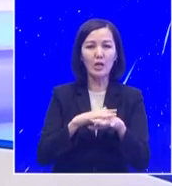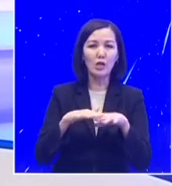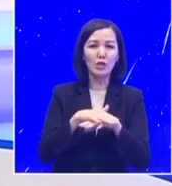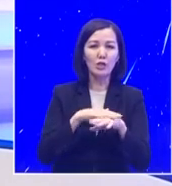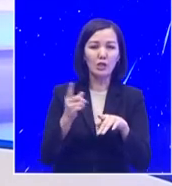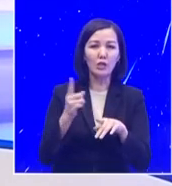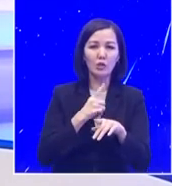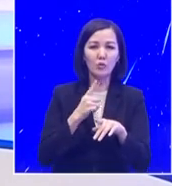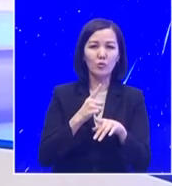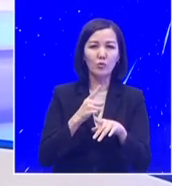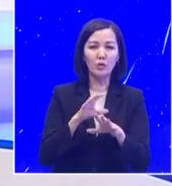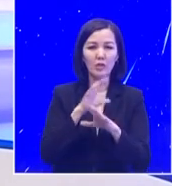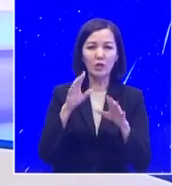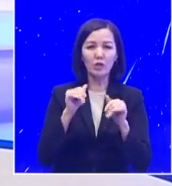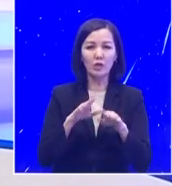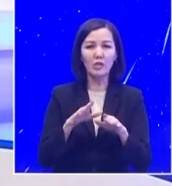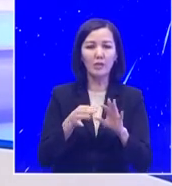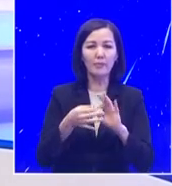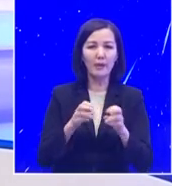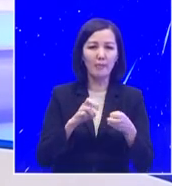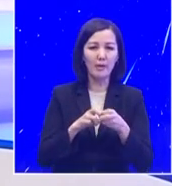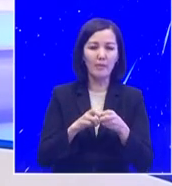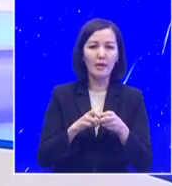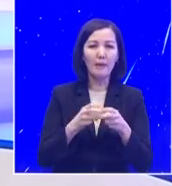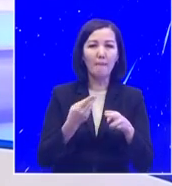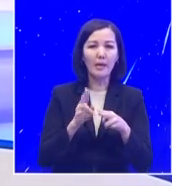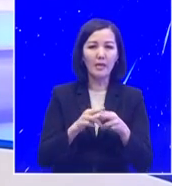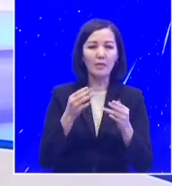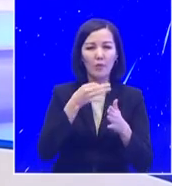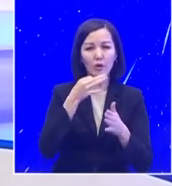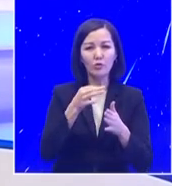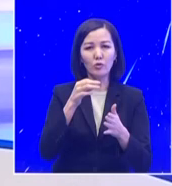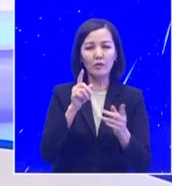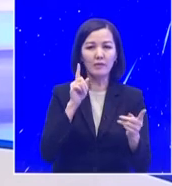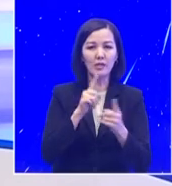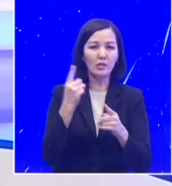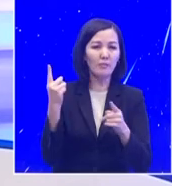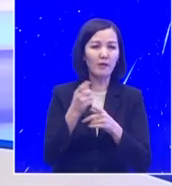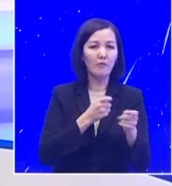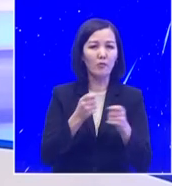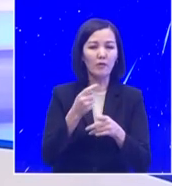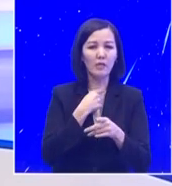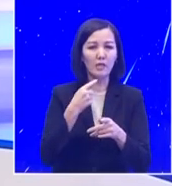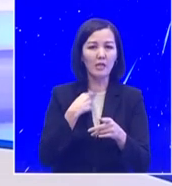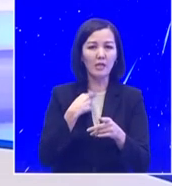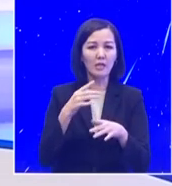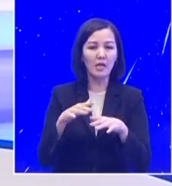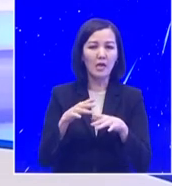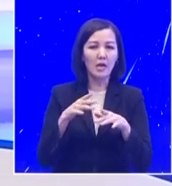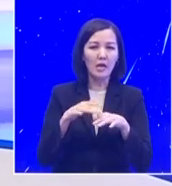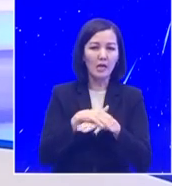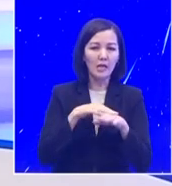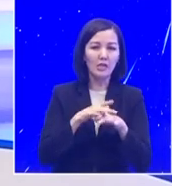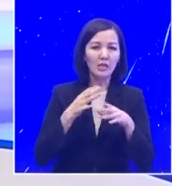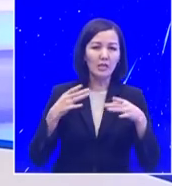жители ждут дельного подхода к решению насущных проблем. Именно поэтому на отчетную встречу первого руководителя Талдыкургана горожане собрались